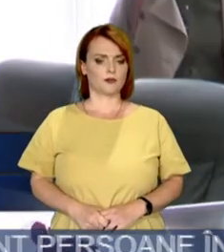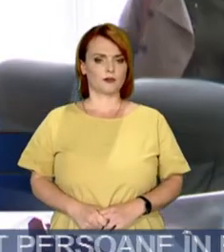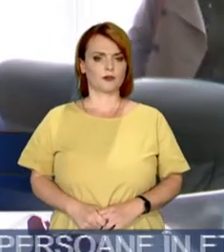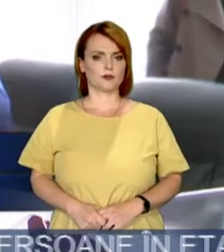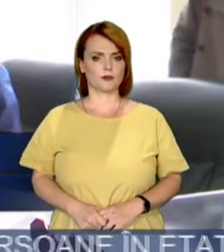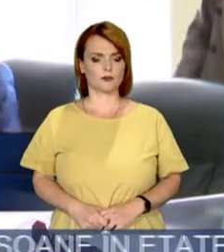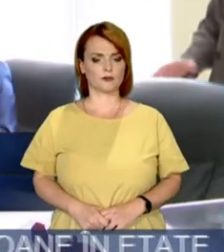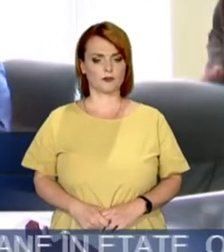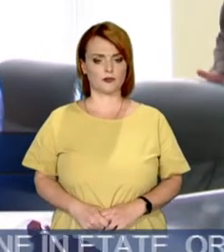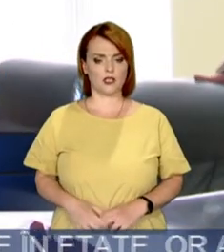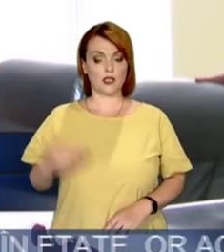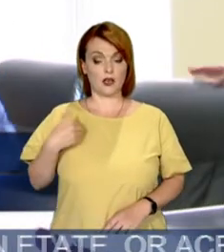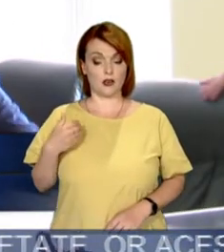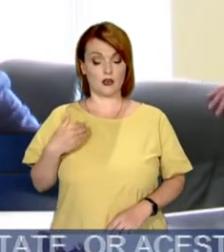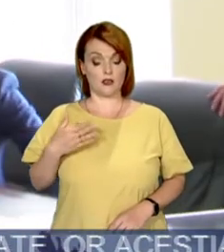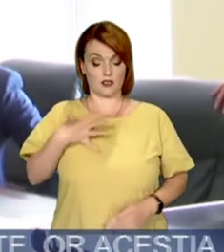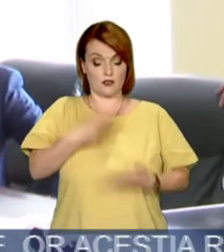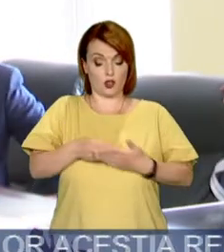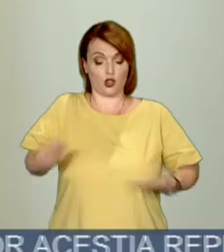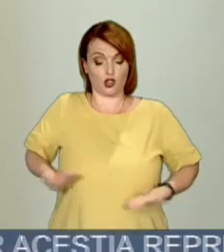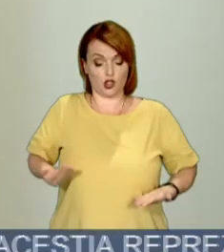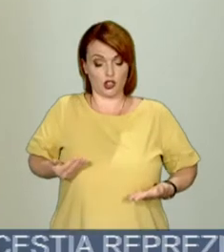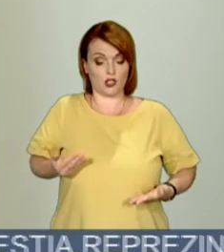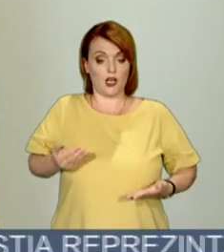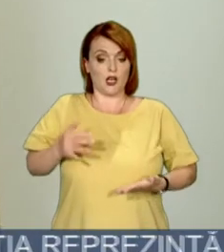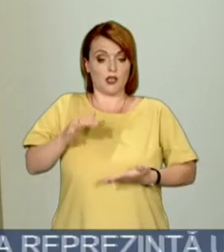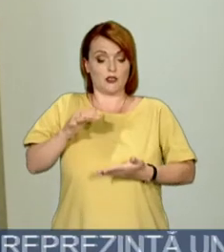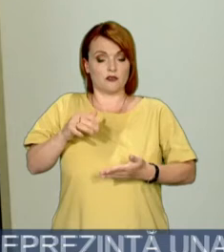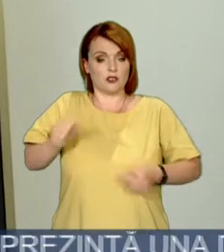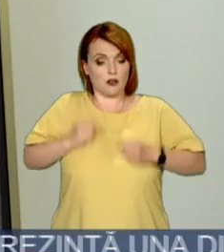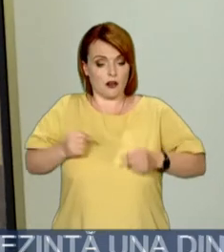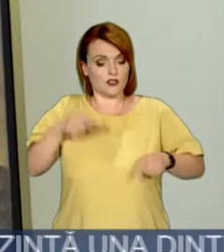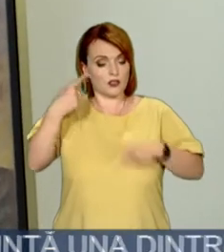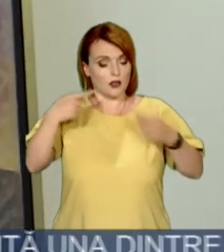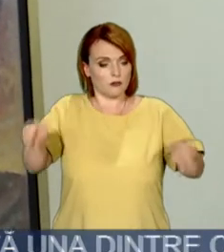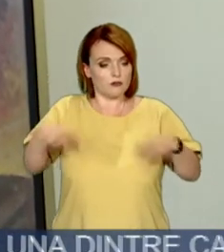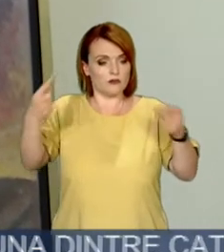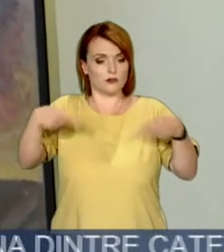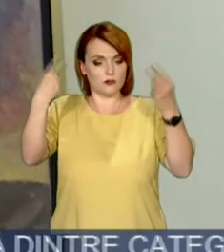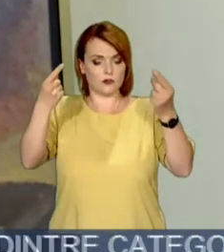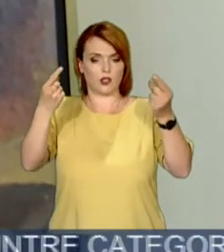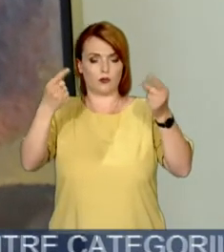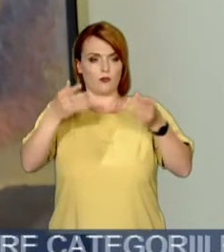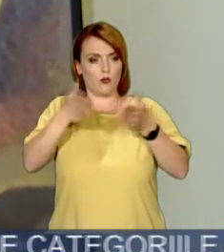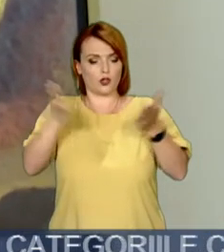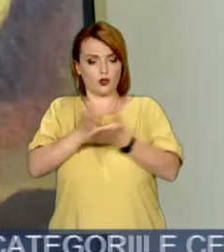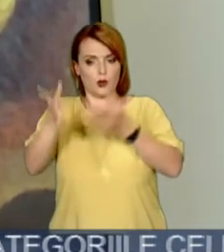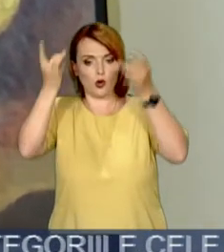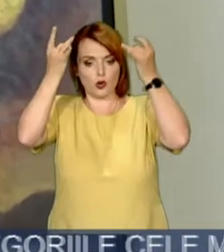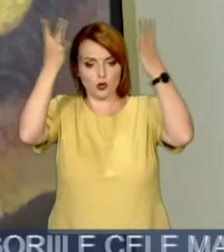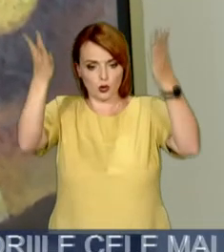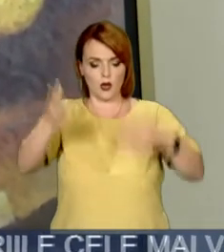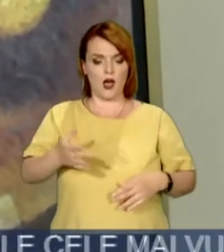de a investiga valorile, de a le promova. Eminescu rămâne autorul